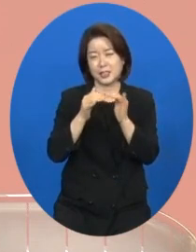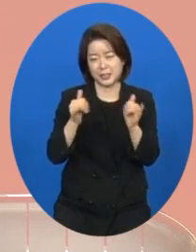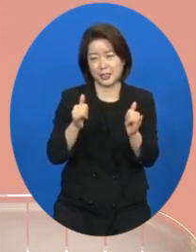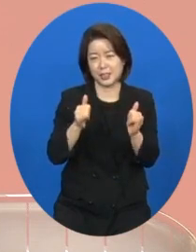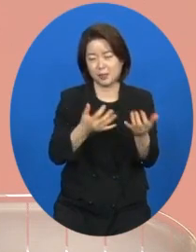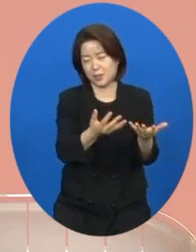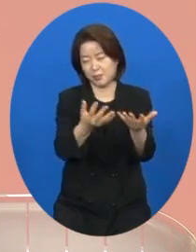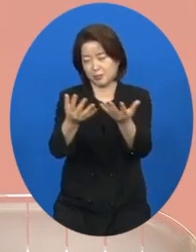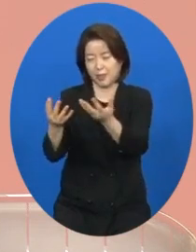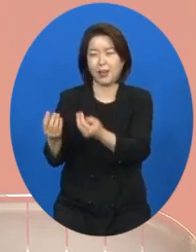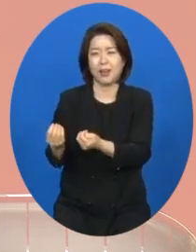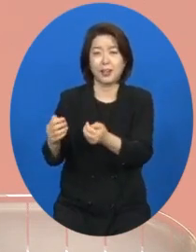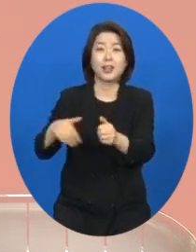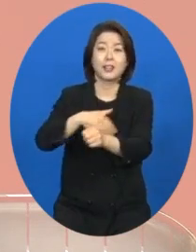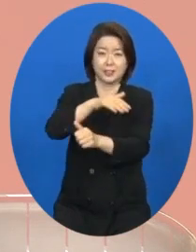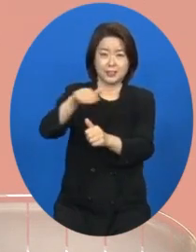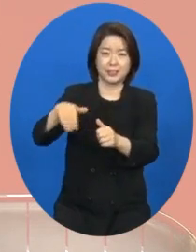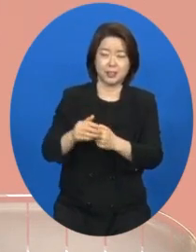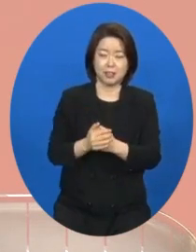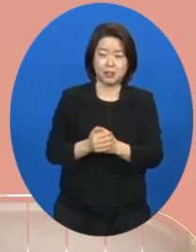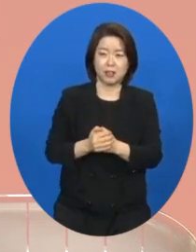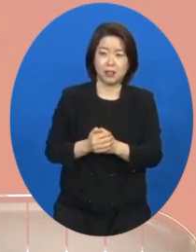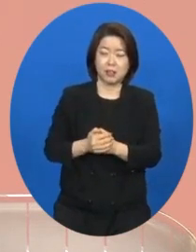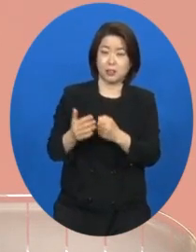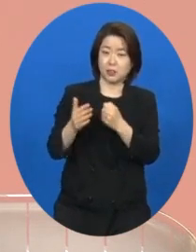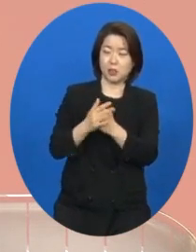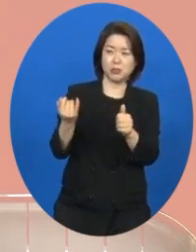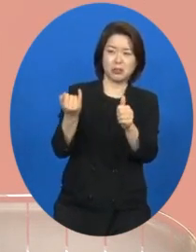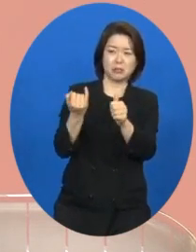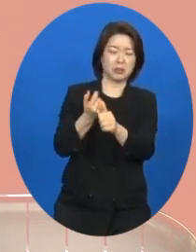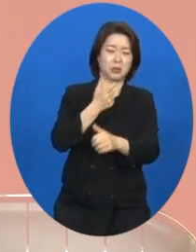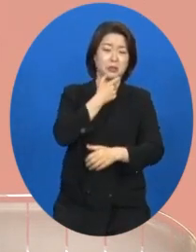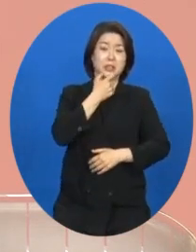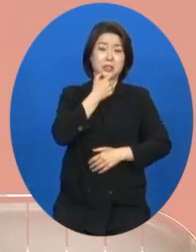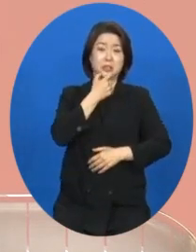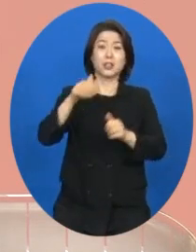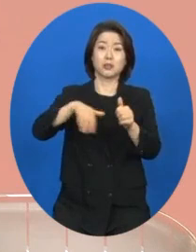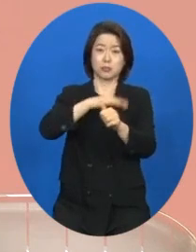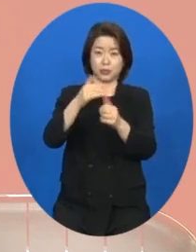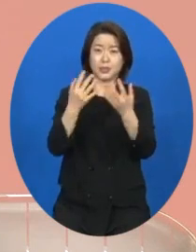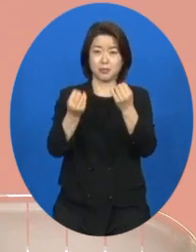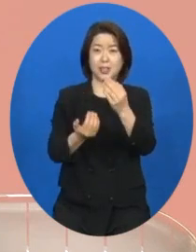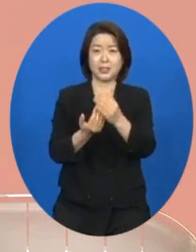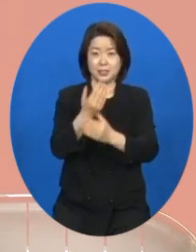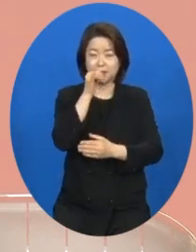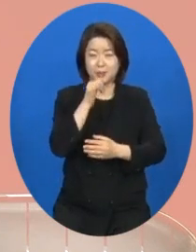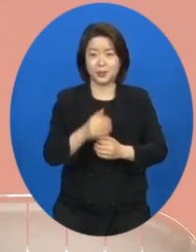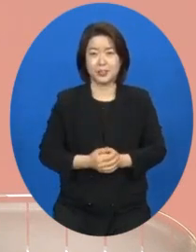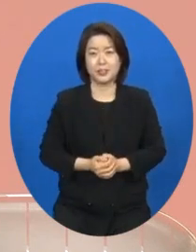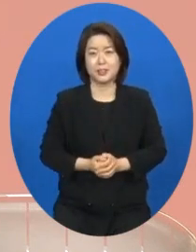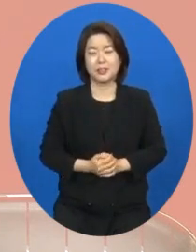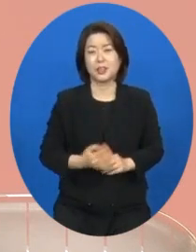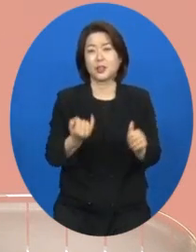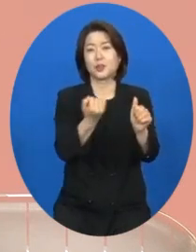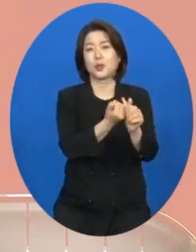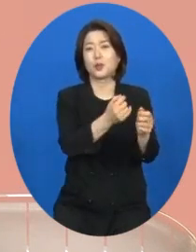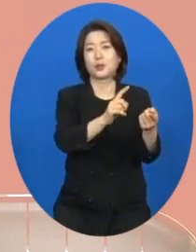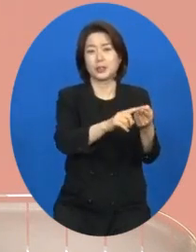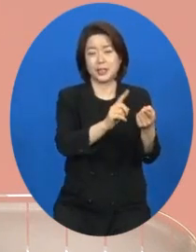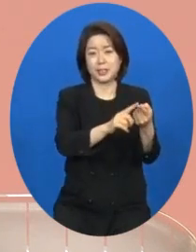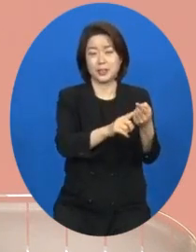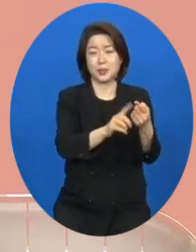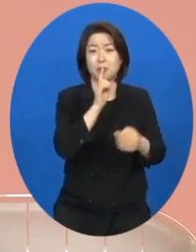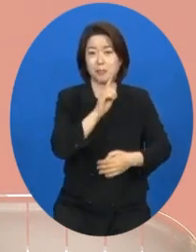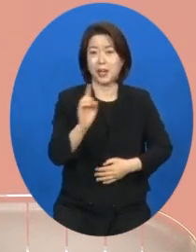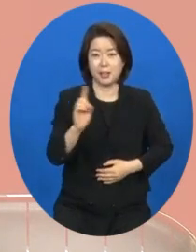속에 있습니다. 그래서 결혼을 안 하려는 풍조도 있습니다. 결혼에 대해서 흔히 이런 이야기가